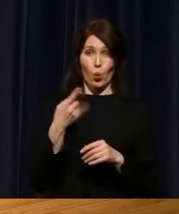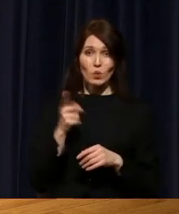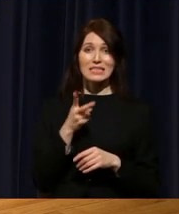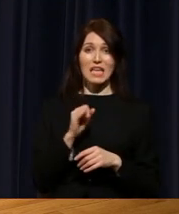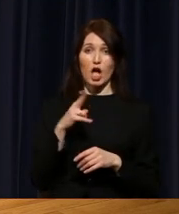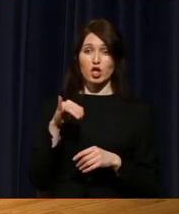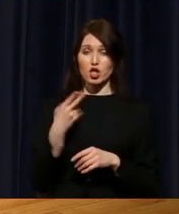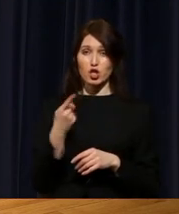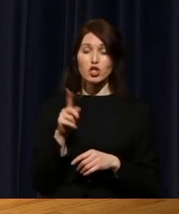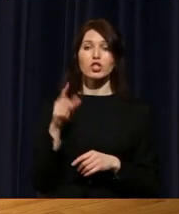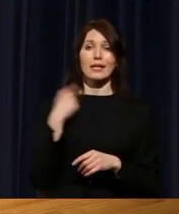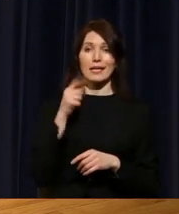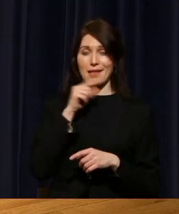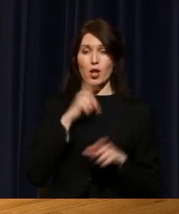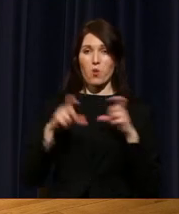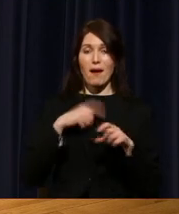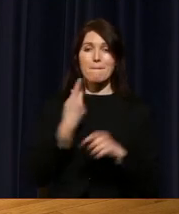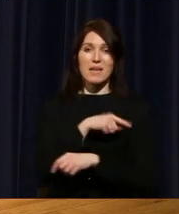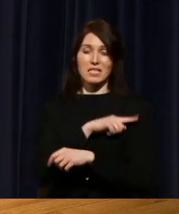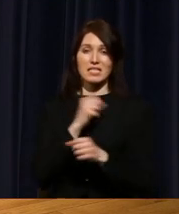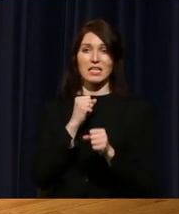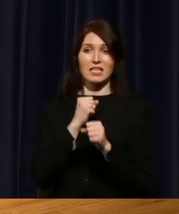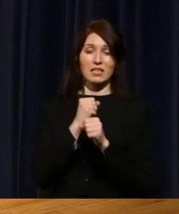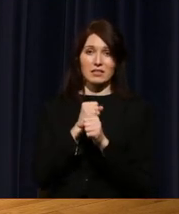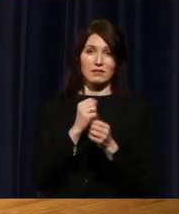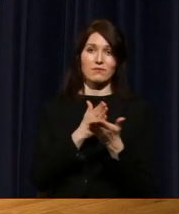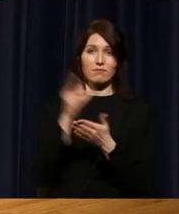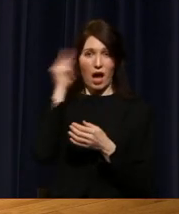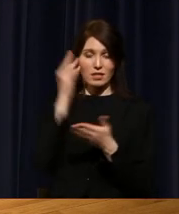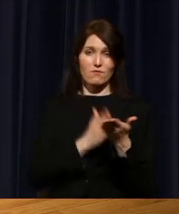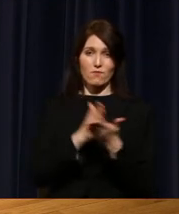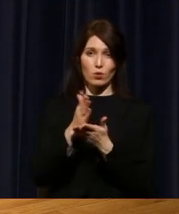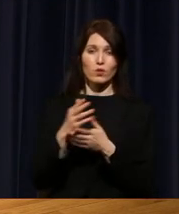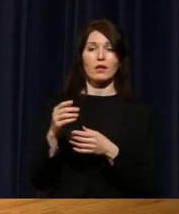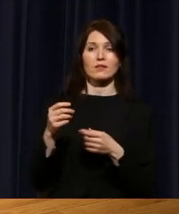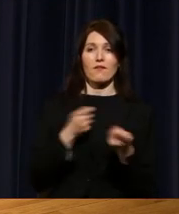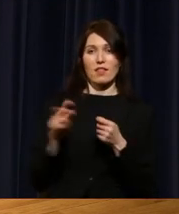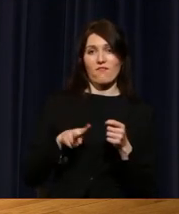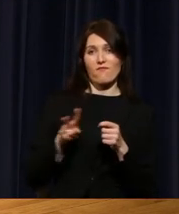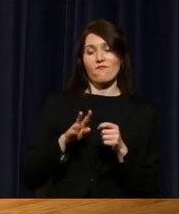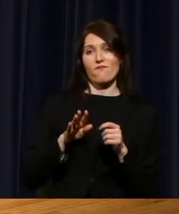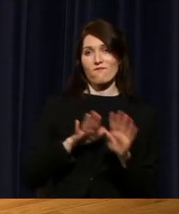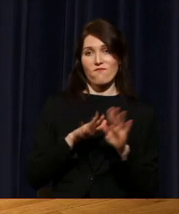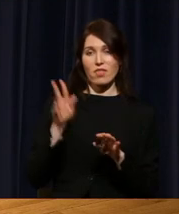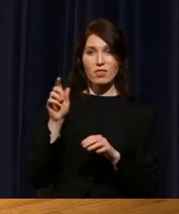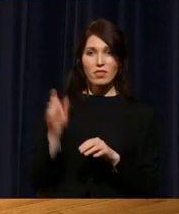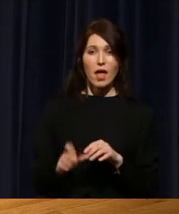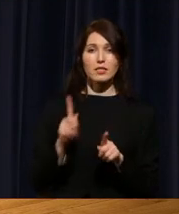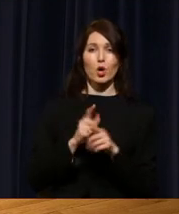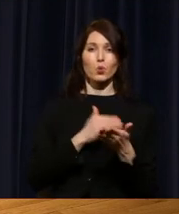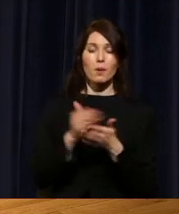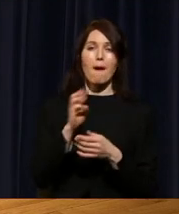Skadiņš Rīgas Traņu universitātē ir medicīnas fakultātes prodekāns. Nu, tad skatoties ne uz šīs pušas tālāk